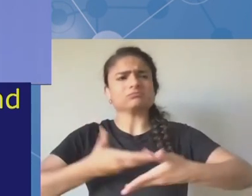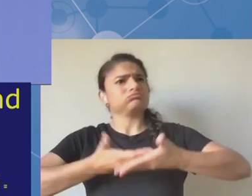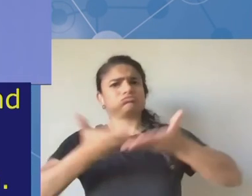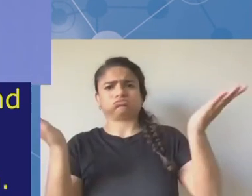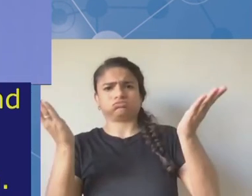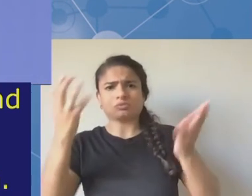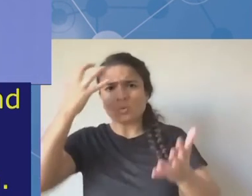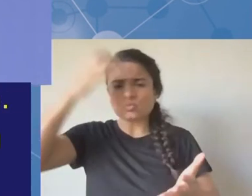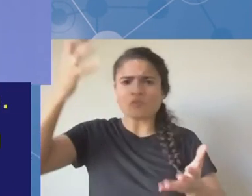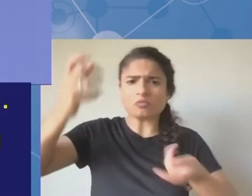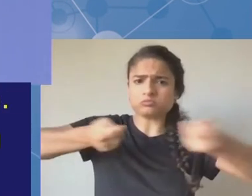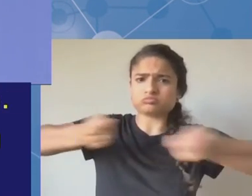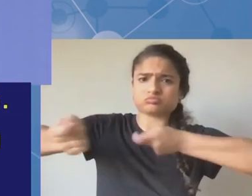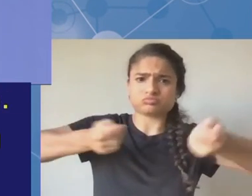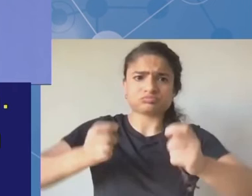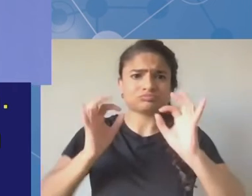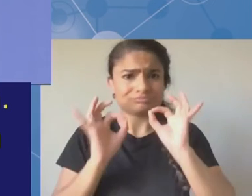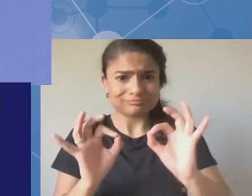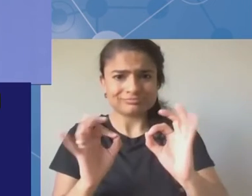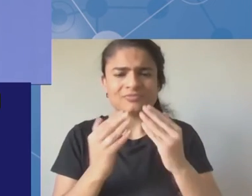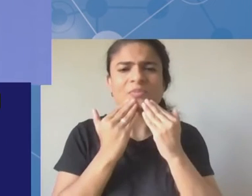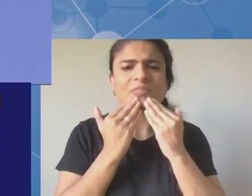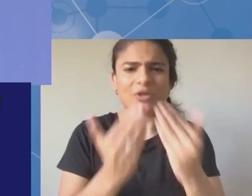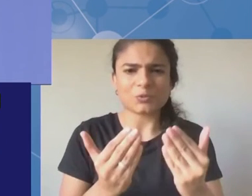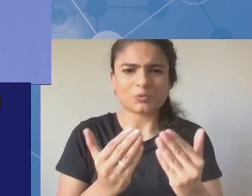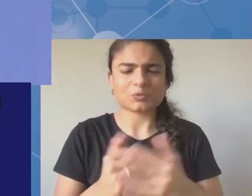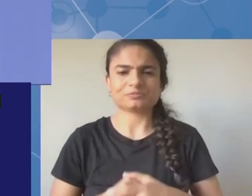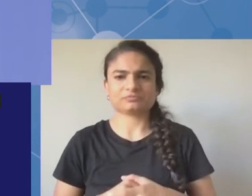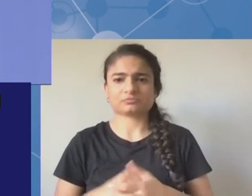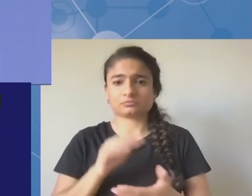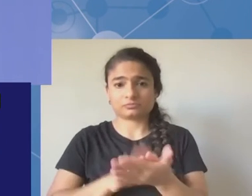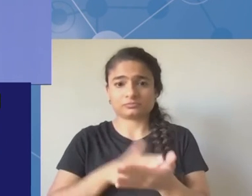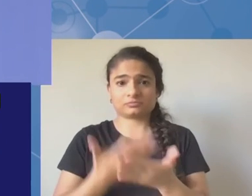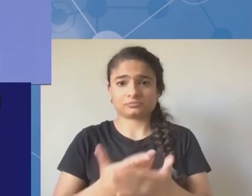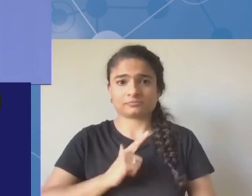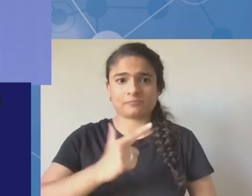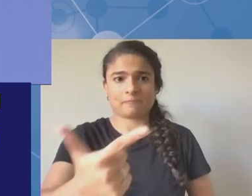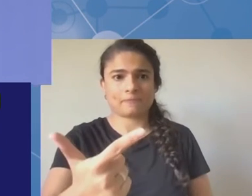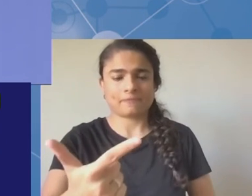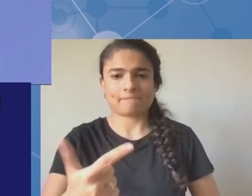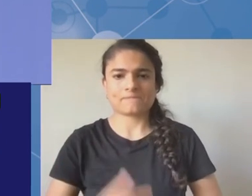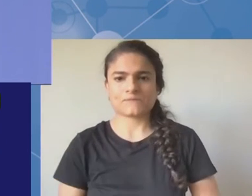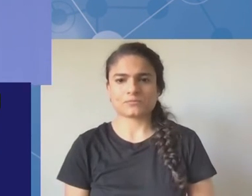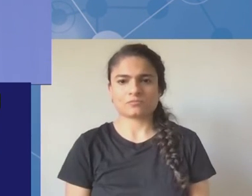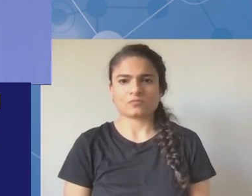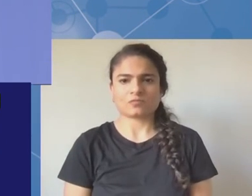для всех, и давайте не забывать об этом. Благодарю за это внимание. Теперь я уже закрываю